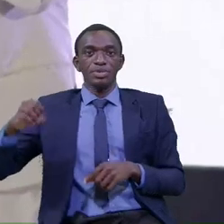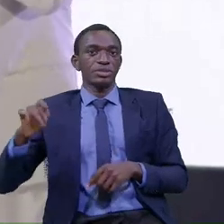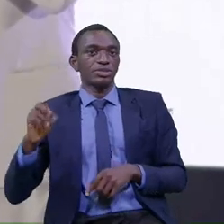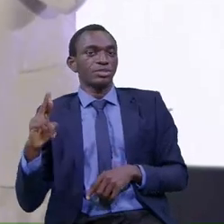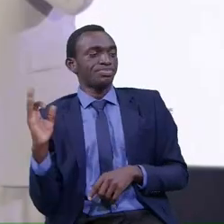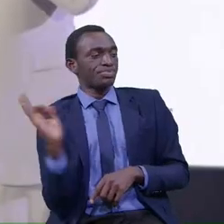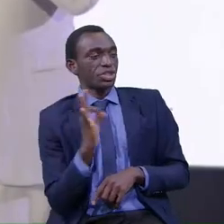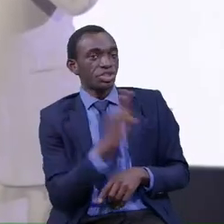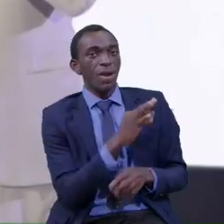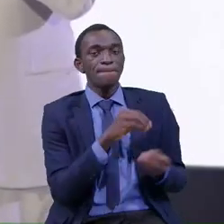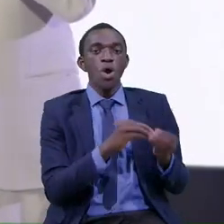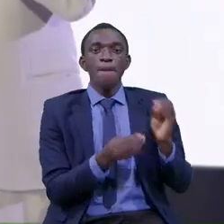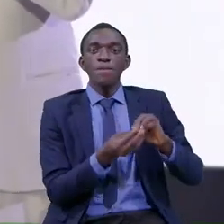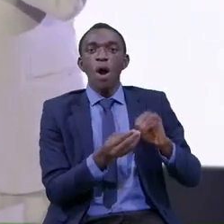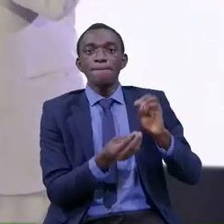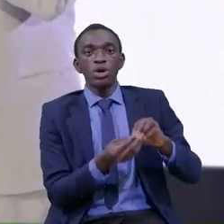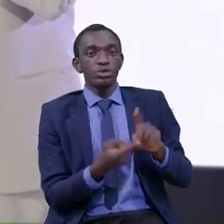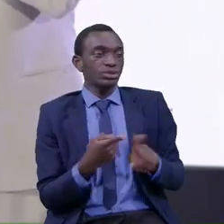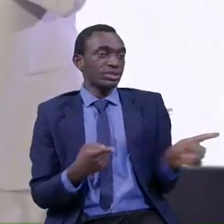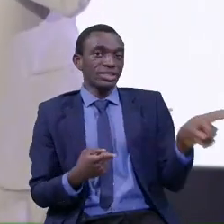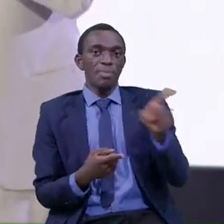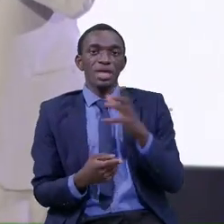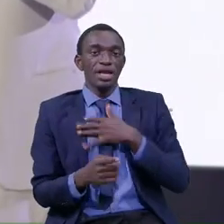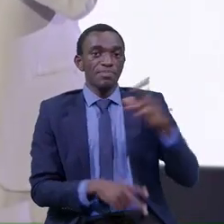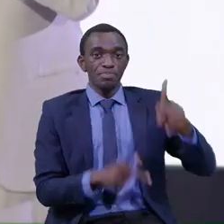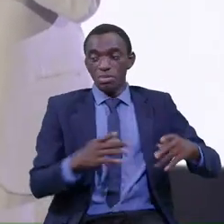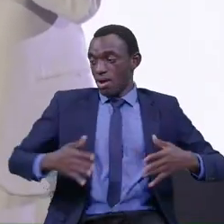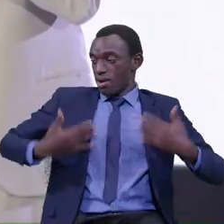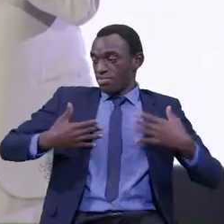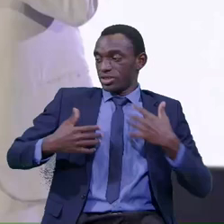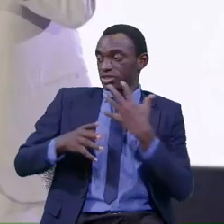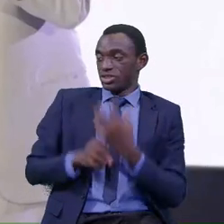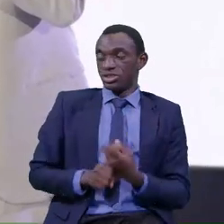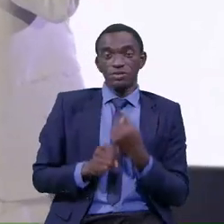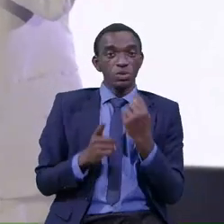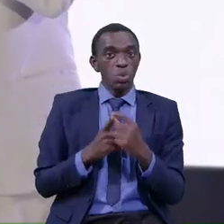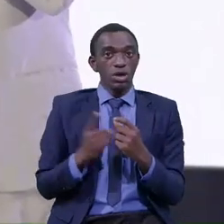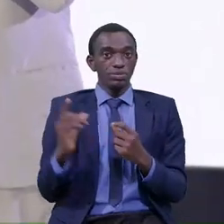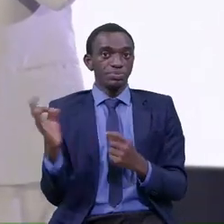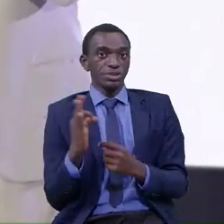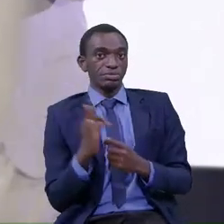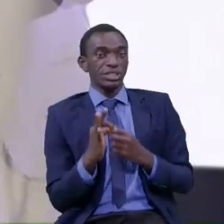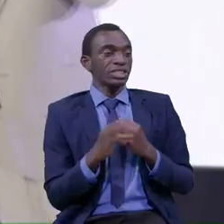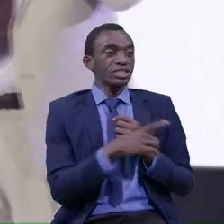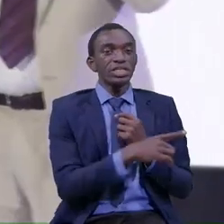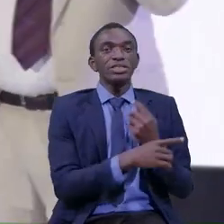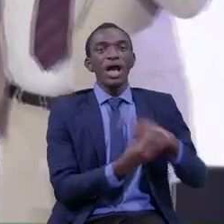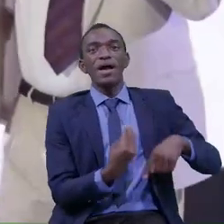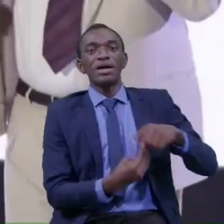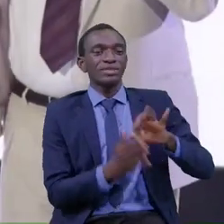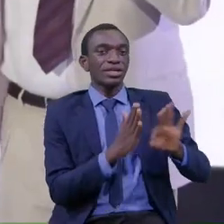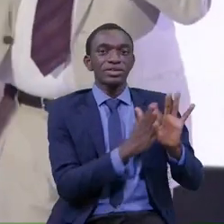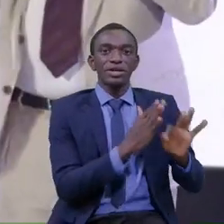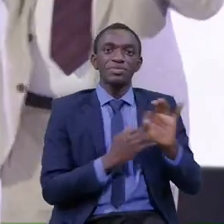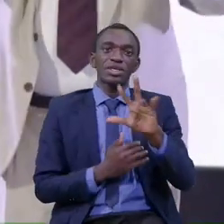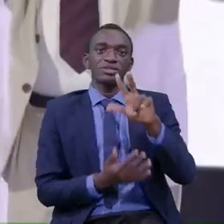a-t-il encouragés? Et ceux qui reçurent sa parole furent environ 3000 âmes, furent